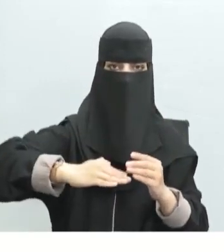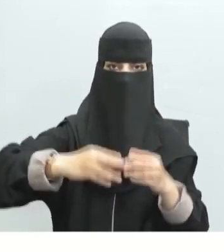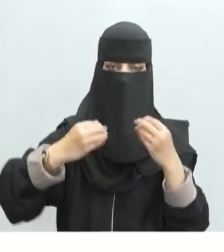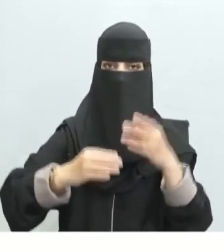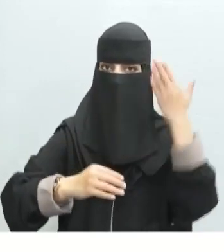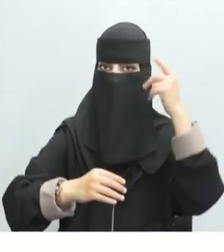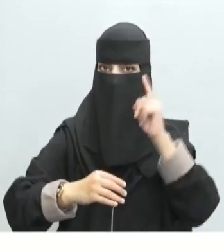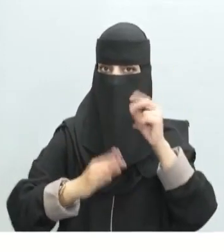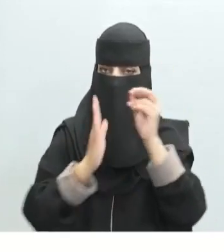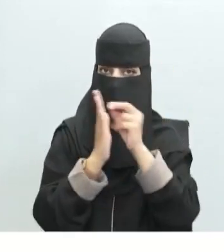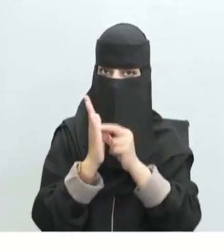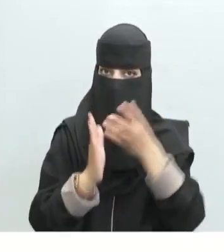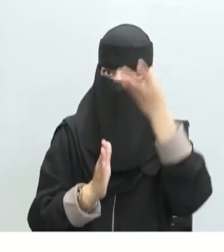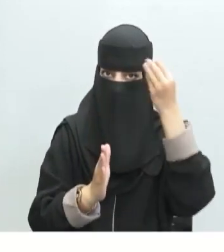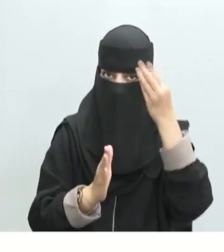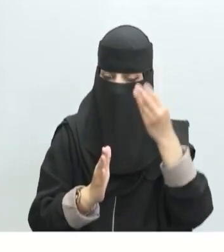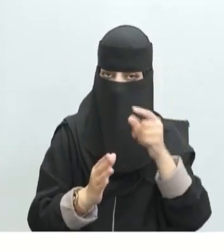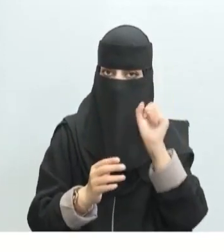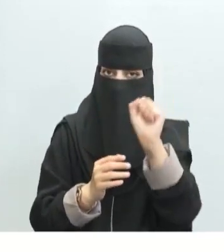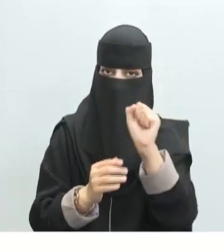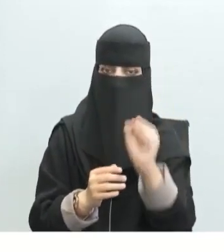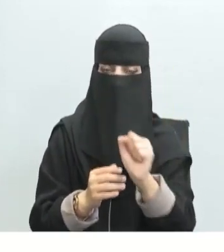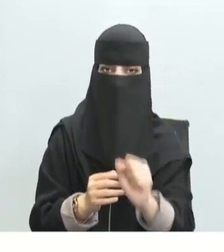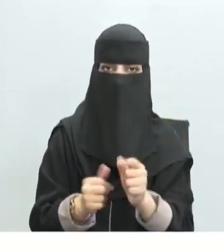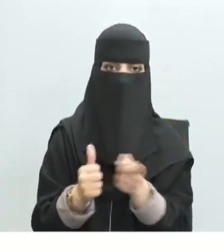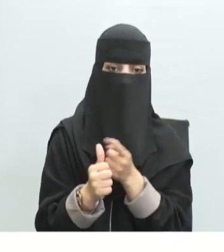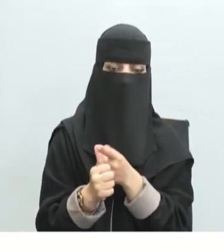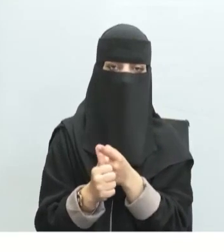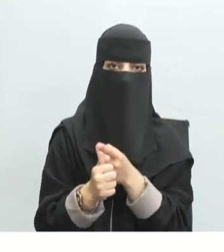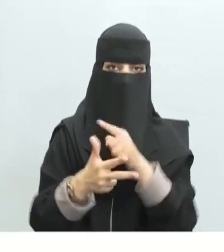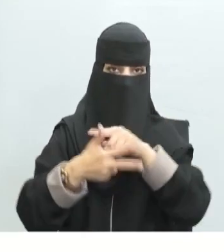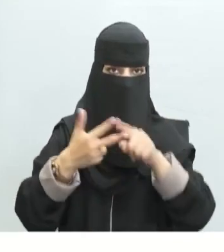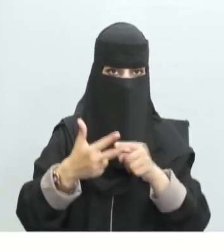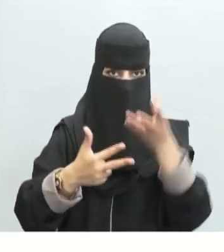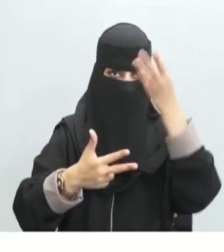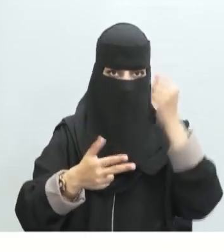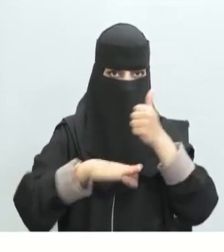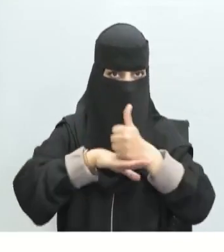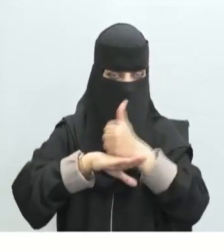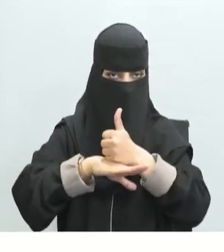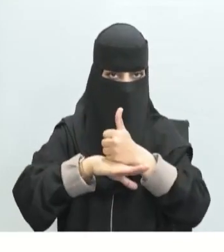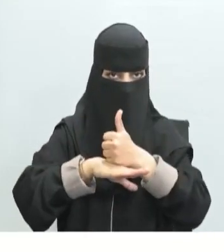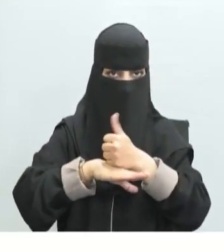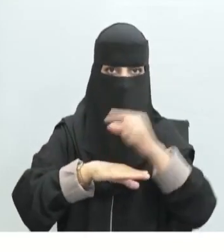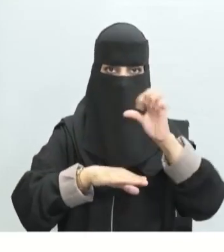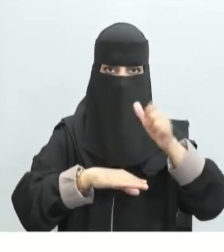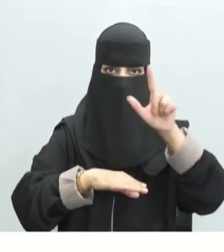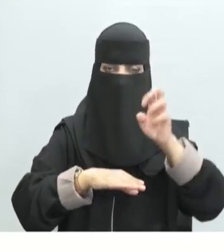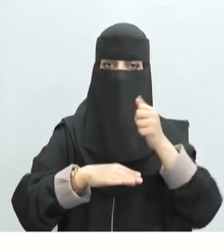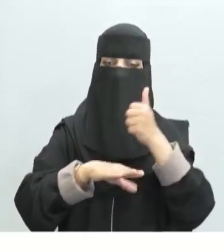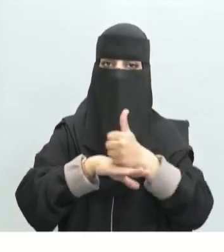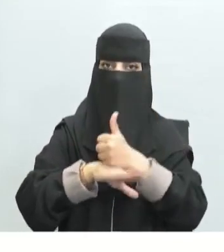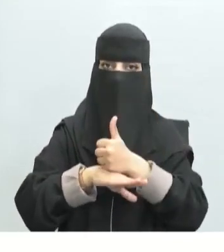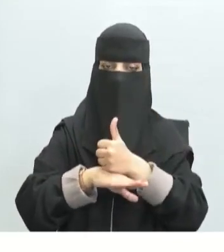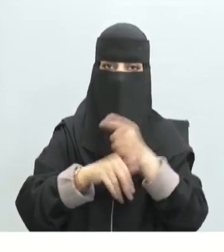القوانين هذه لو احنا حفظناها واحده واحده ابى احفظ اول شيء الثلاثه الاولى الاساسيه نسميها الدوال الاساسيه